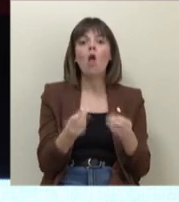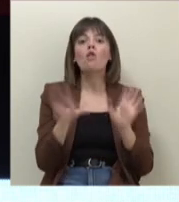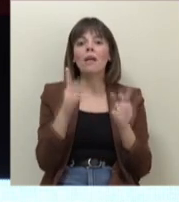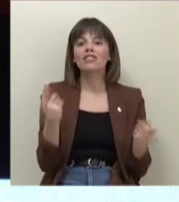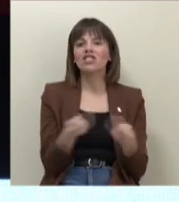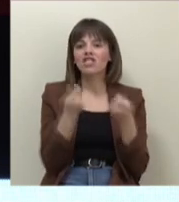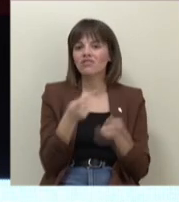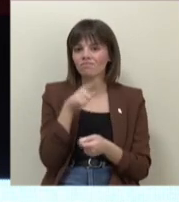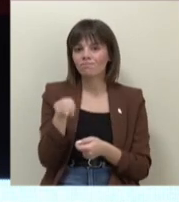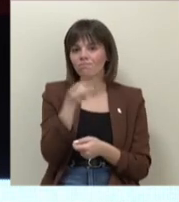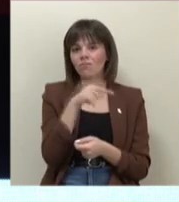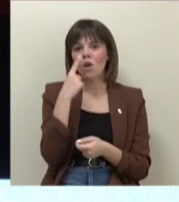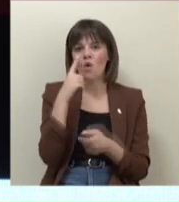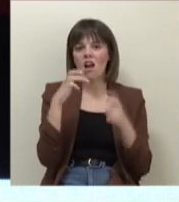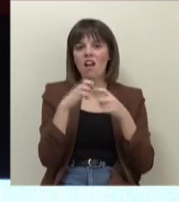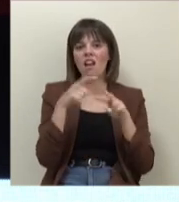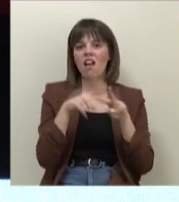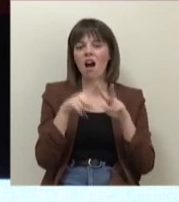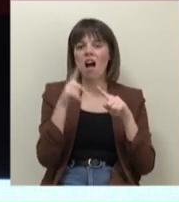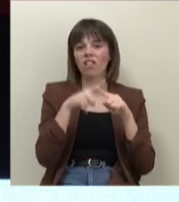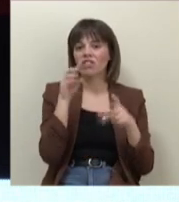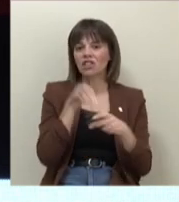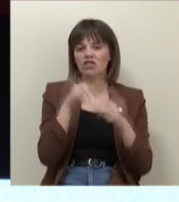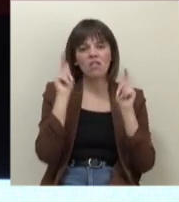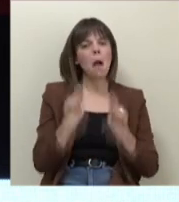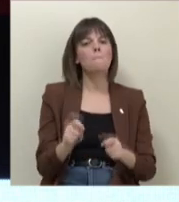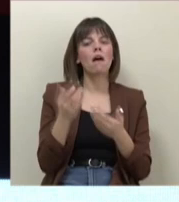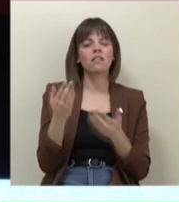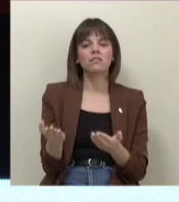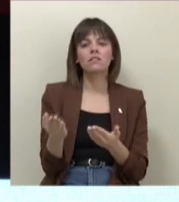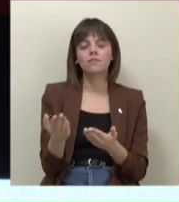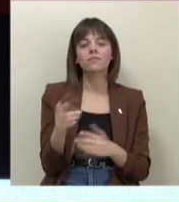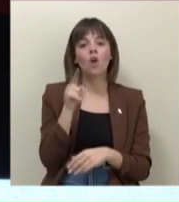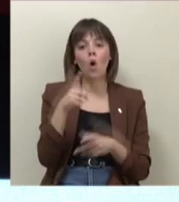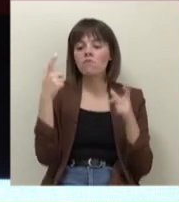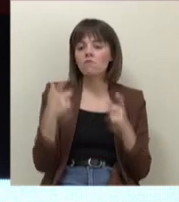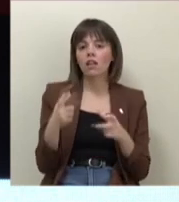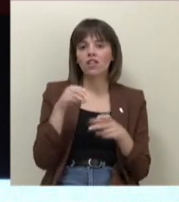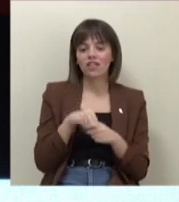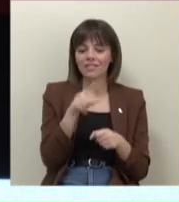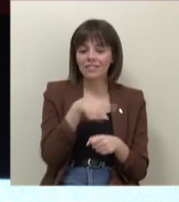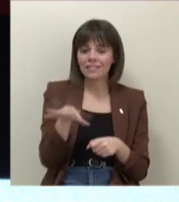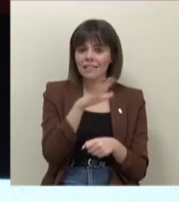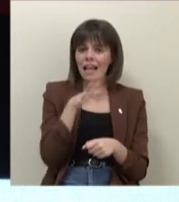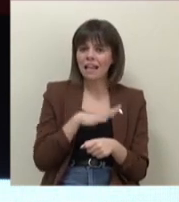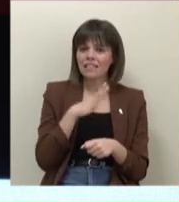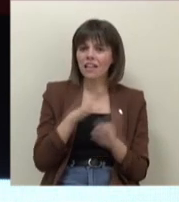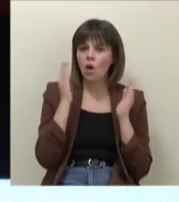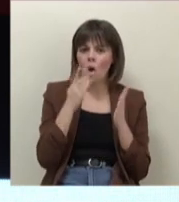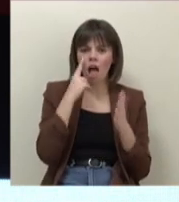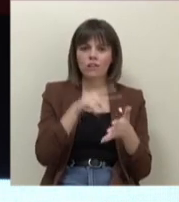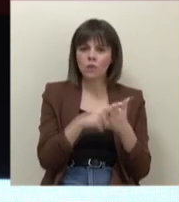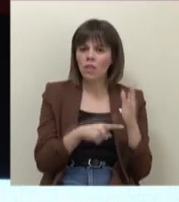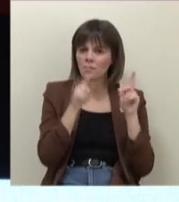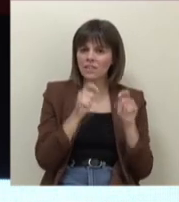olmayan işleri de rant uğruna yapar ve o kenti siz istediğiniz kadar